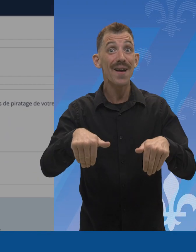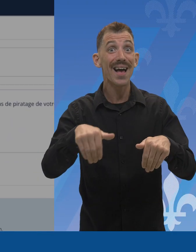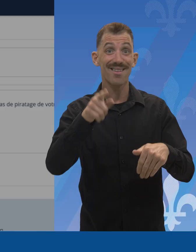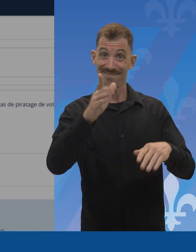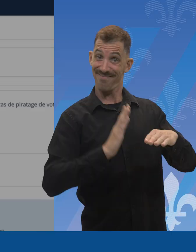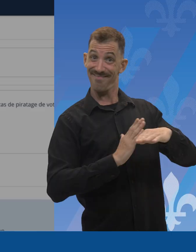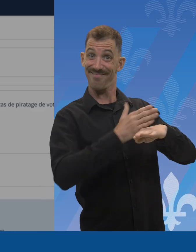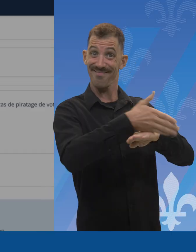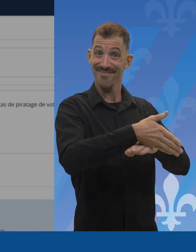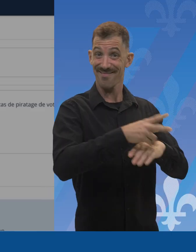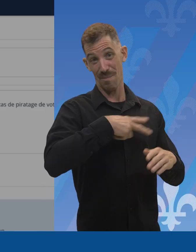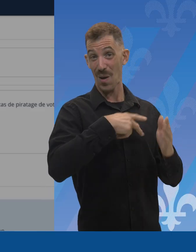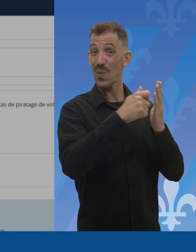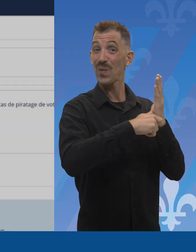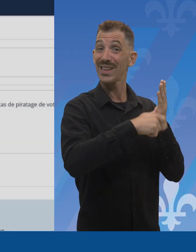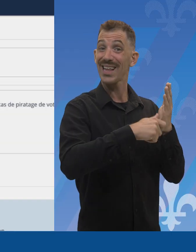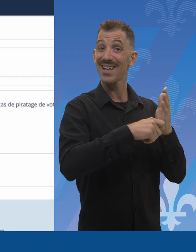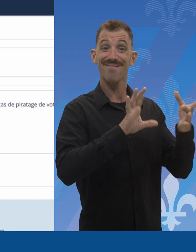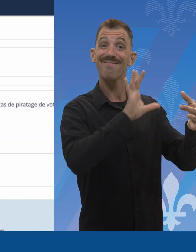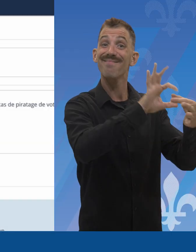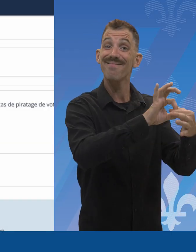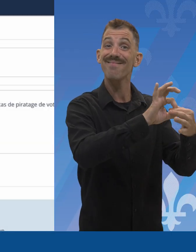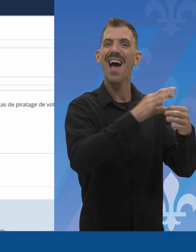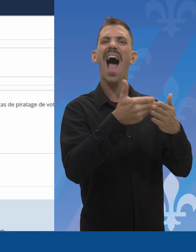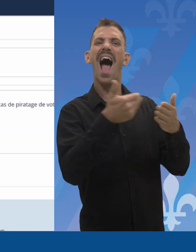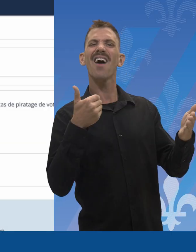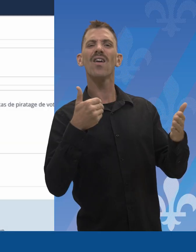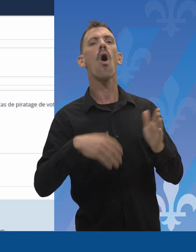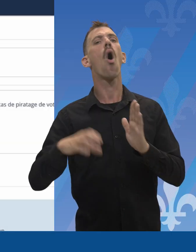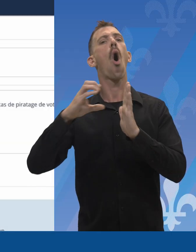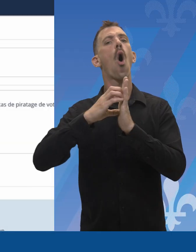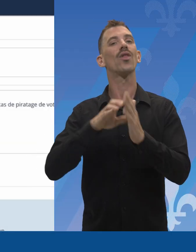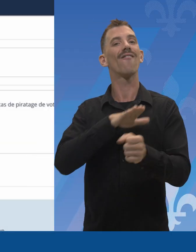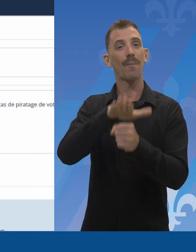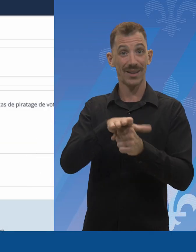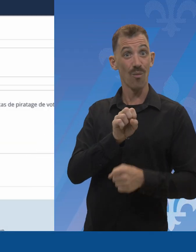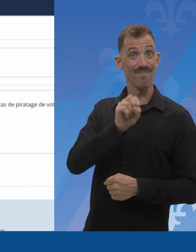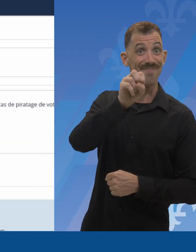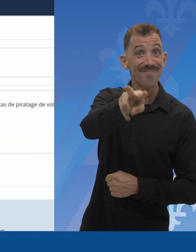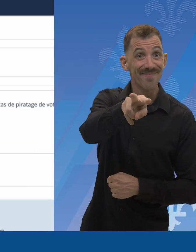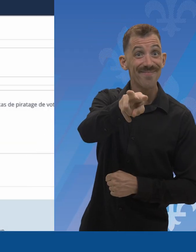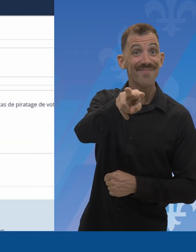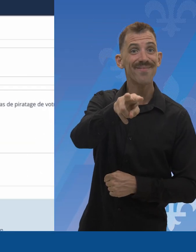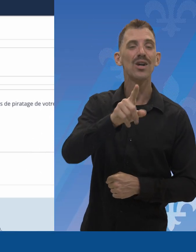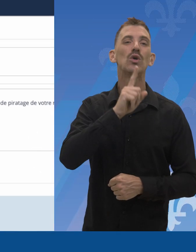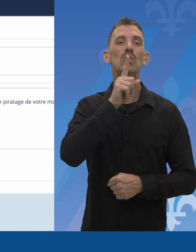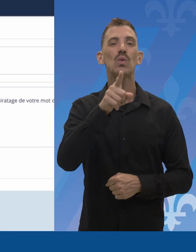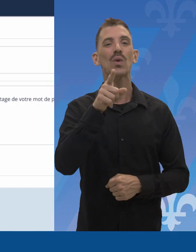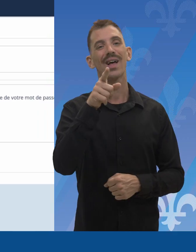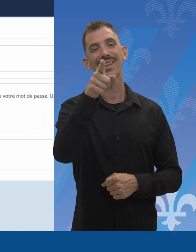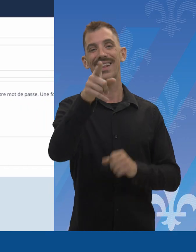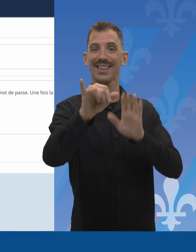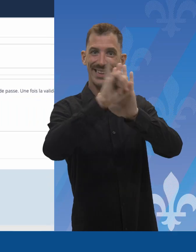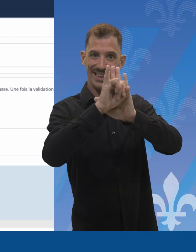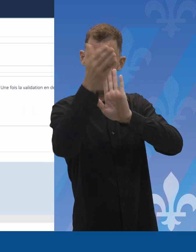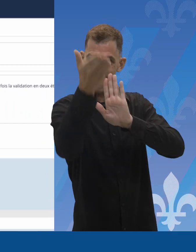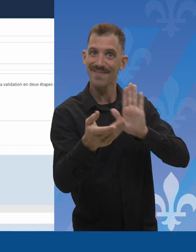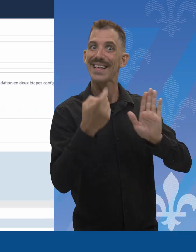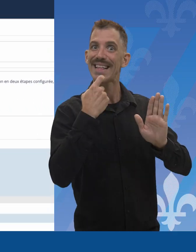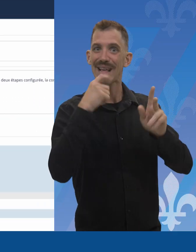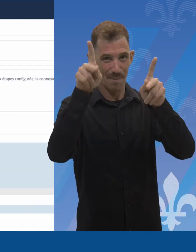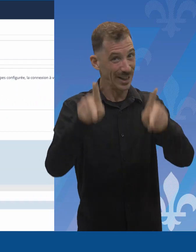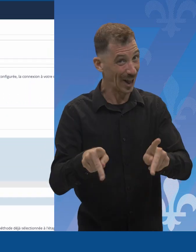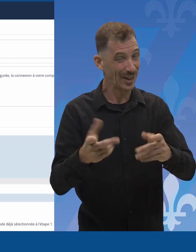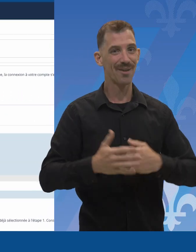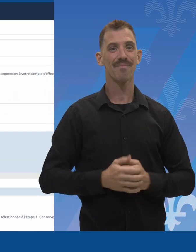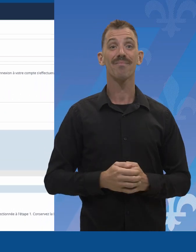additionnelle à votre compte. Par la suite, à chacune des ouvertures de session pour vous connecter à Mon dossier, un code de validation vous sera envoyé pour